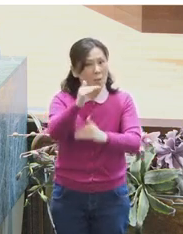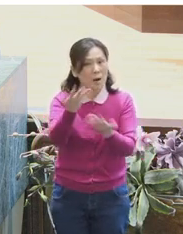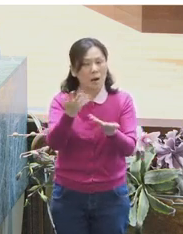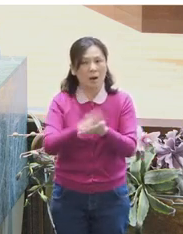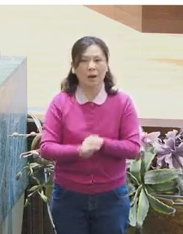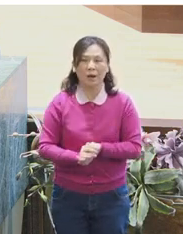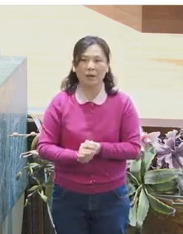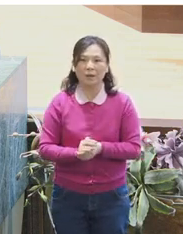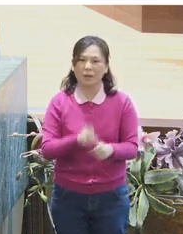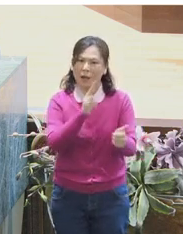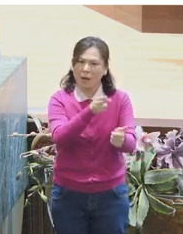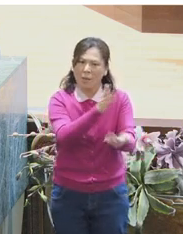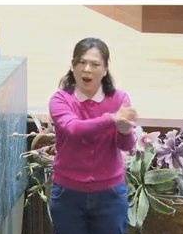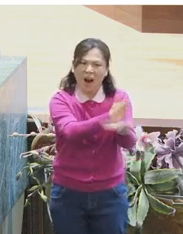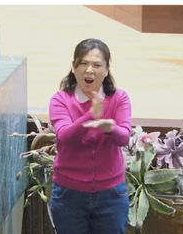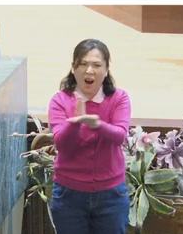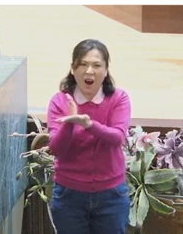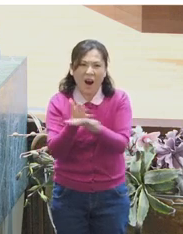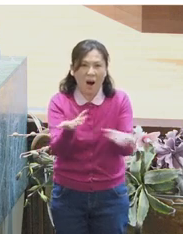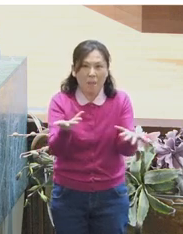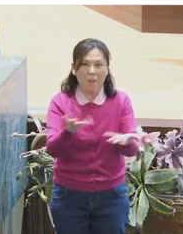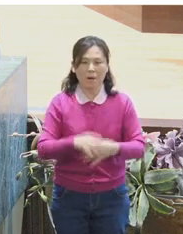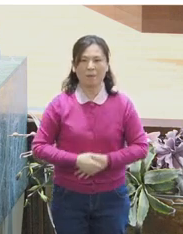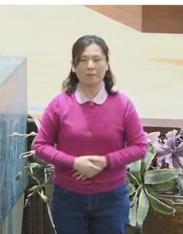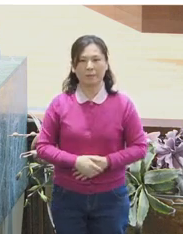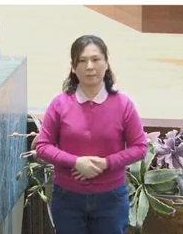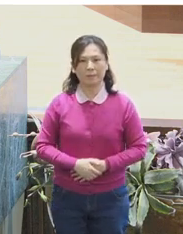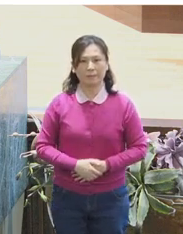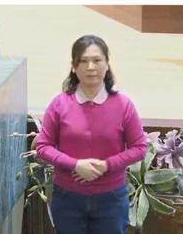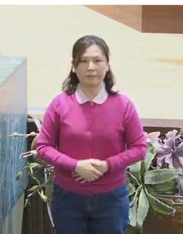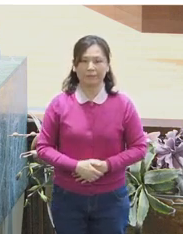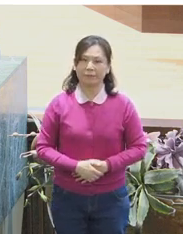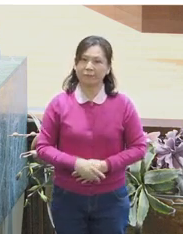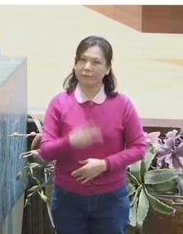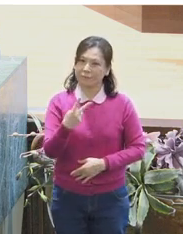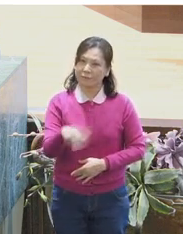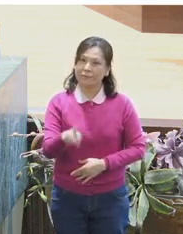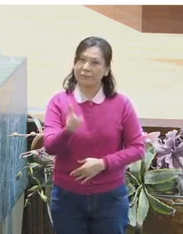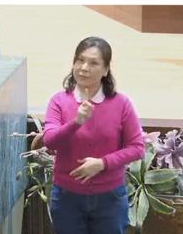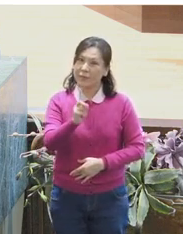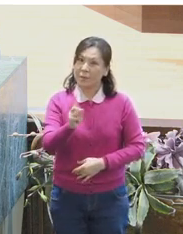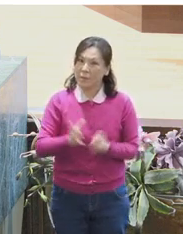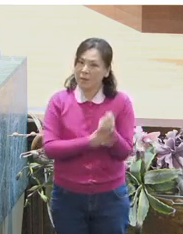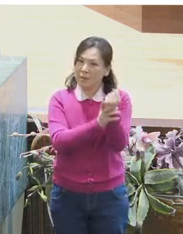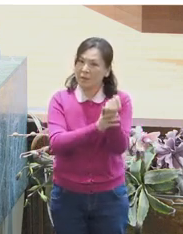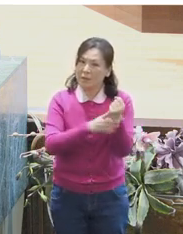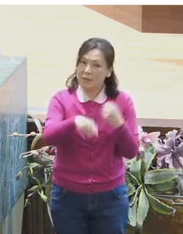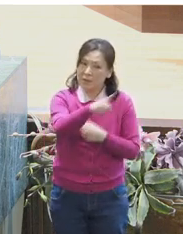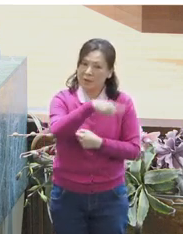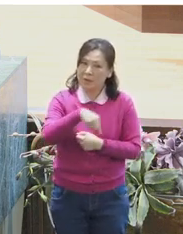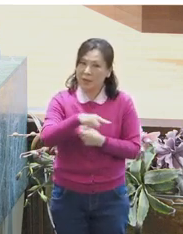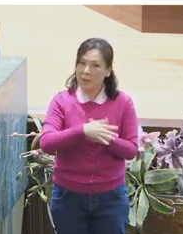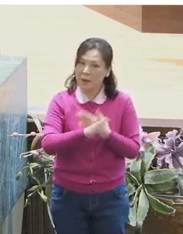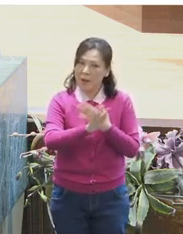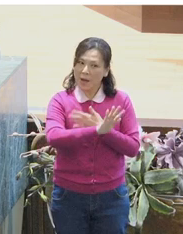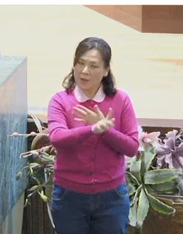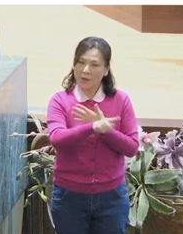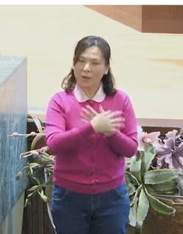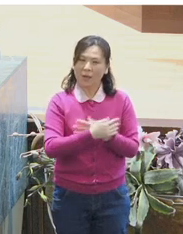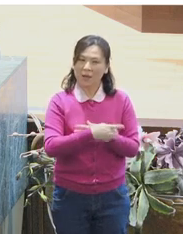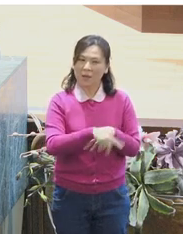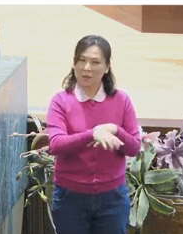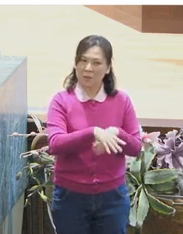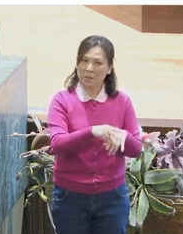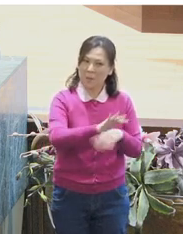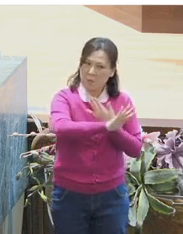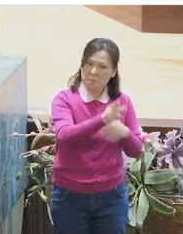叫他们不能这样做，那还有就是什么是他们支持他们这样子一个另类实践的物质的